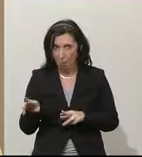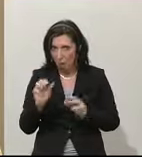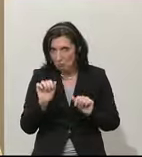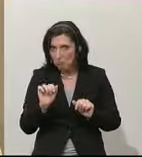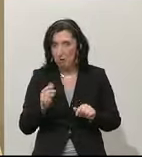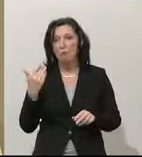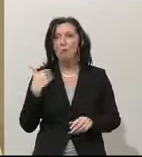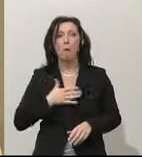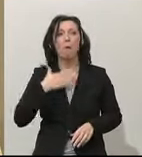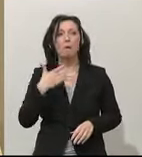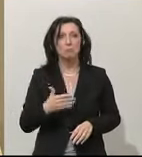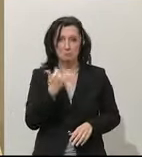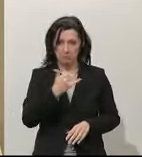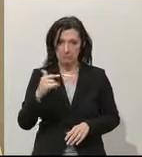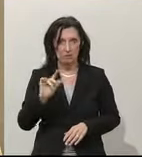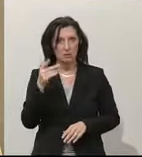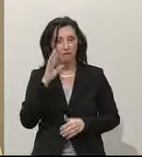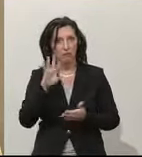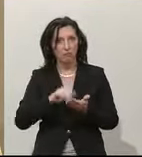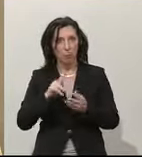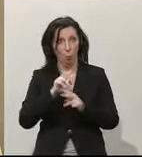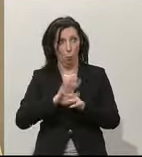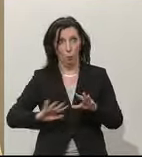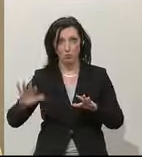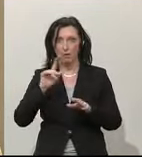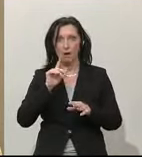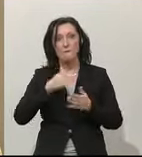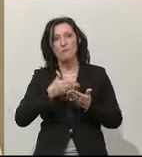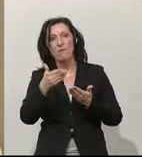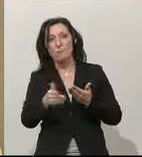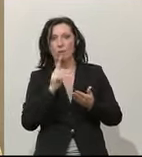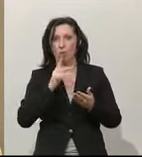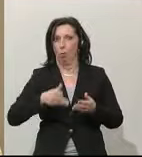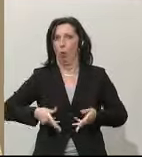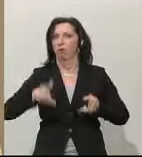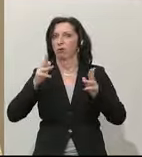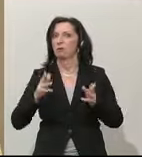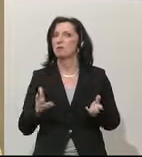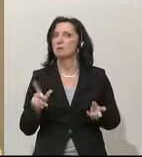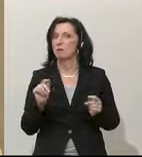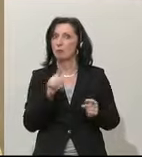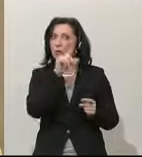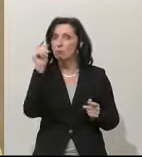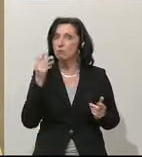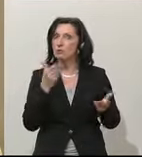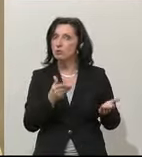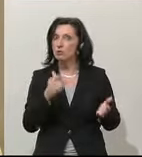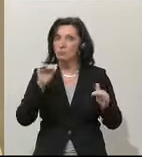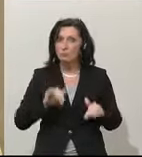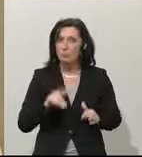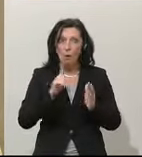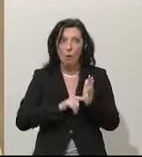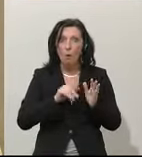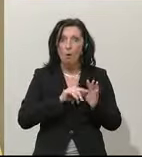die Ausnahme. Jede zweite Wohnung österreichweit wird befristet vermietet. Das heißt, die Menschen müssen sehr